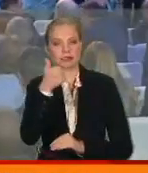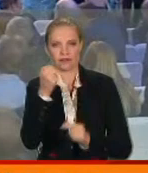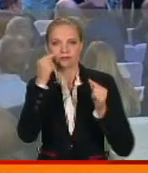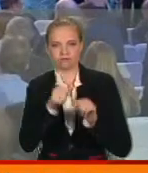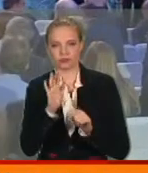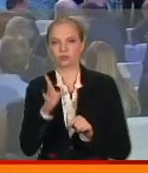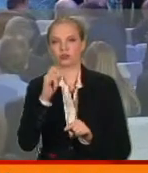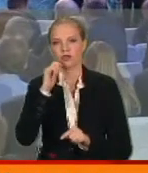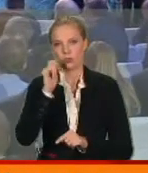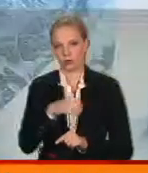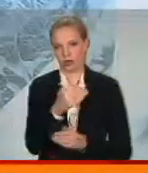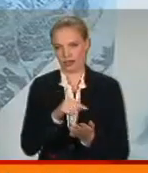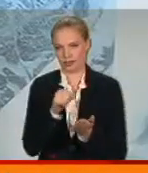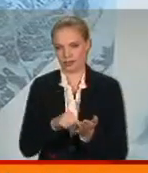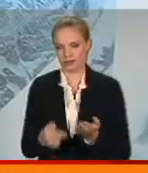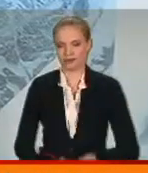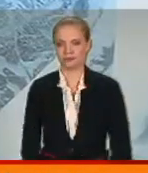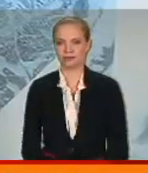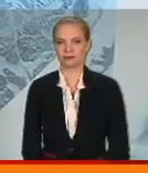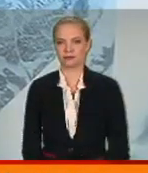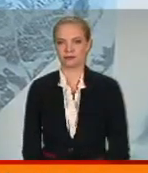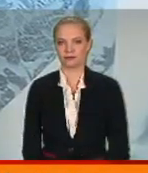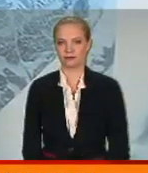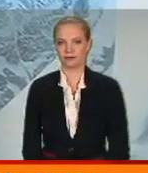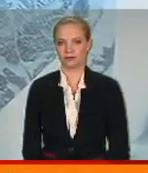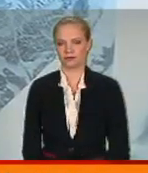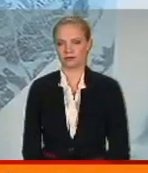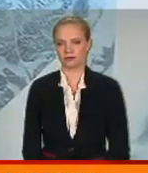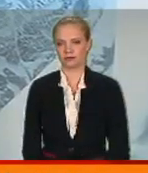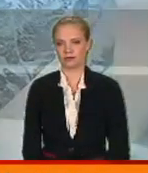сконцентруються на українських Яна бринзей Олександр Хоменко програма Вікна СТБ